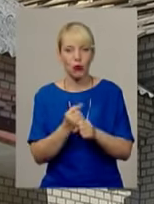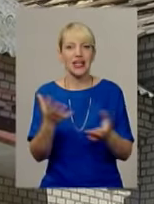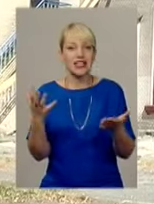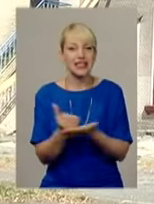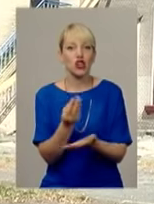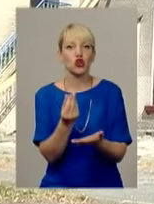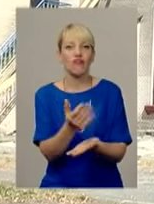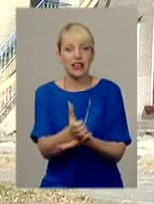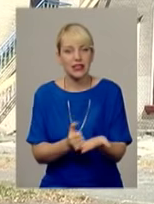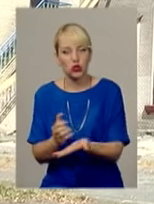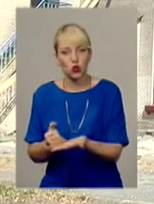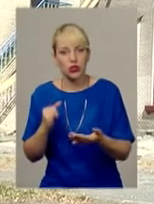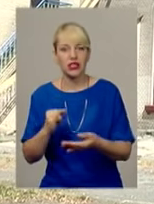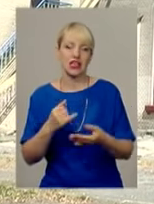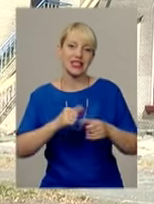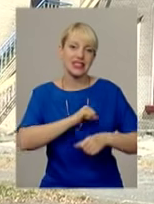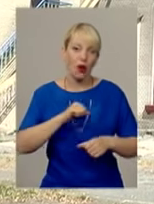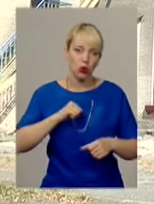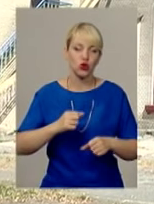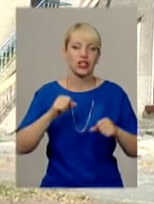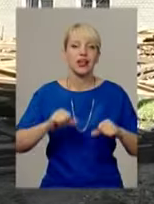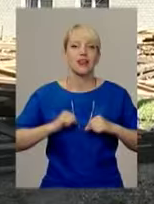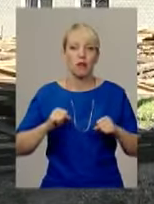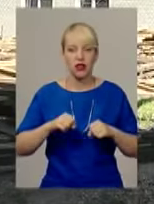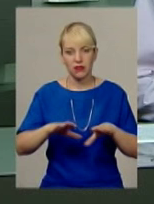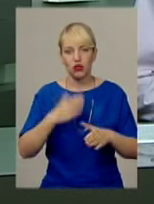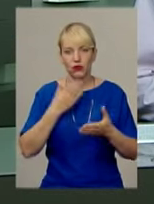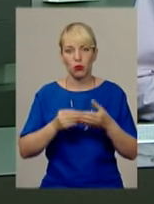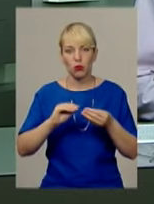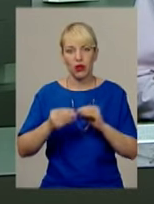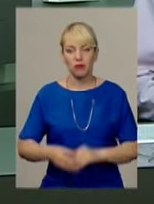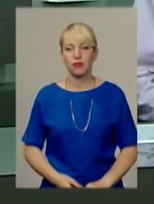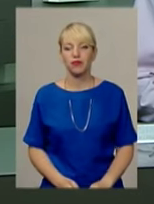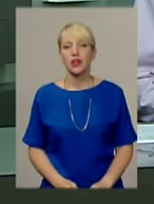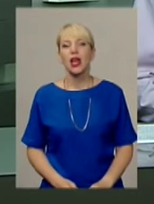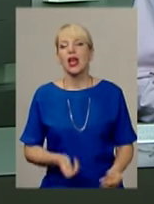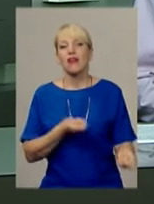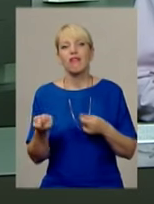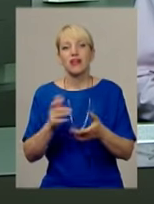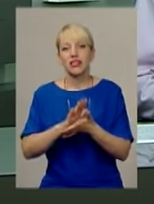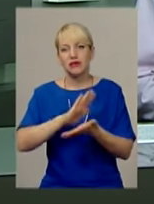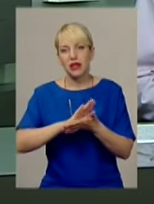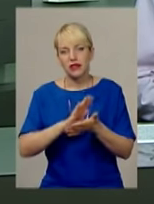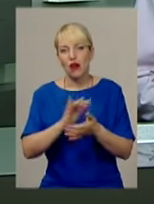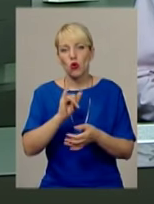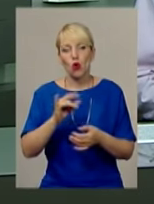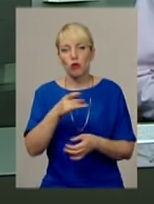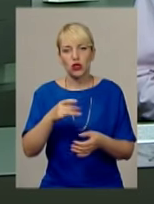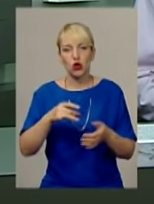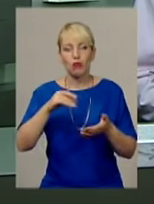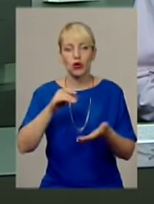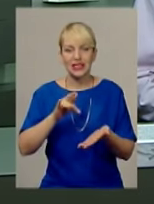ресурси та самотужки намагається вирішувати свої проблеми. Вивіз сміття в обласному центрі здорожчає майже